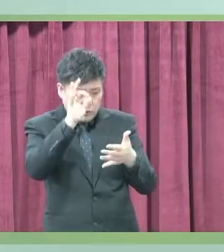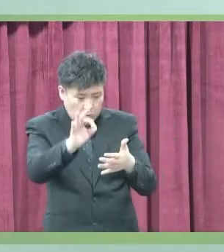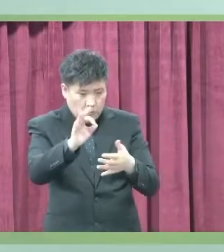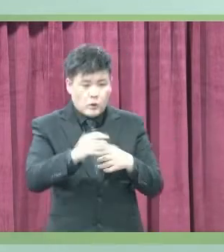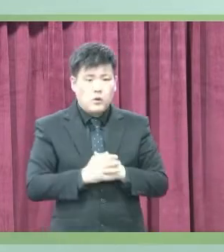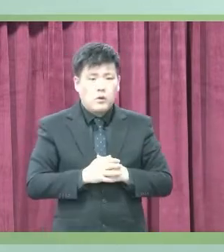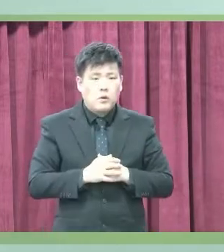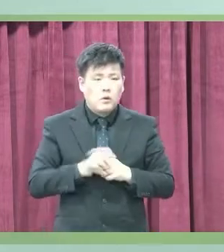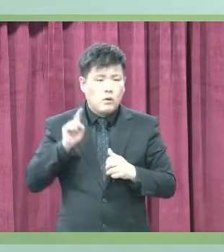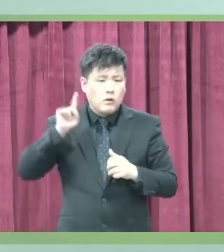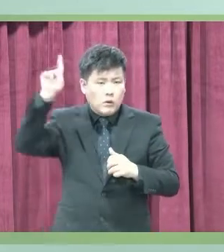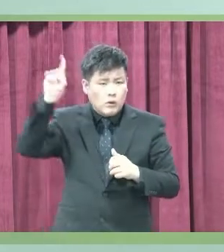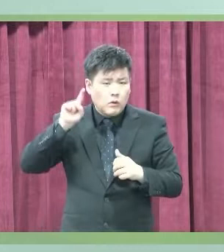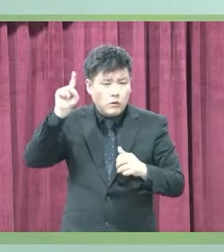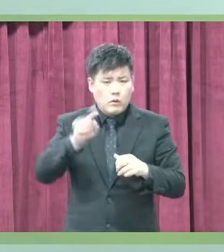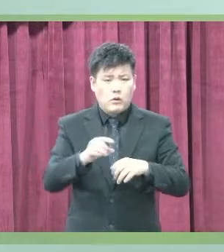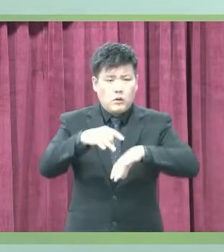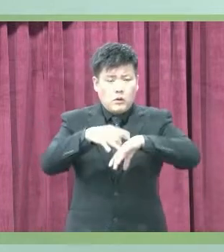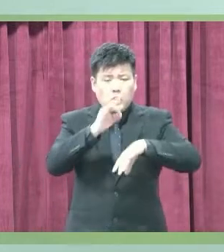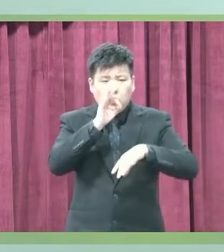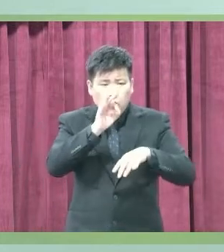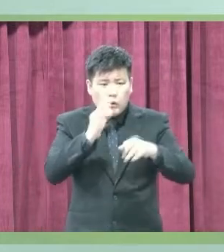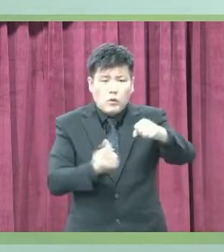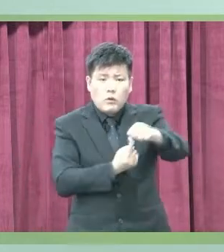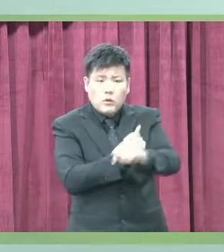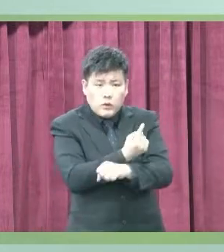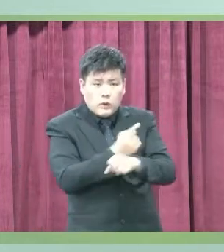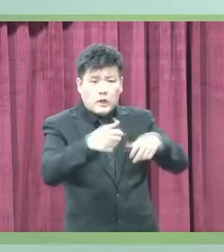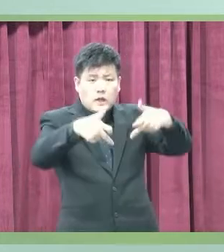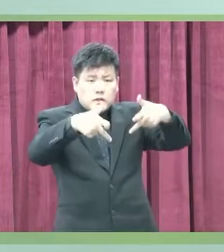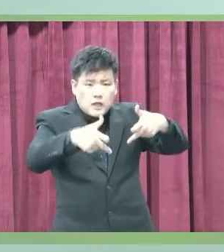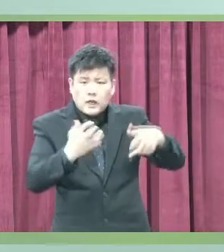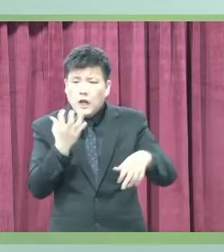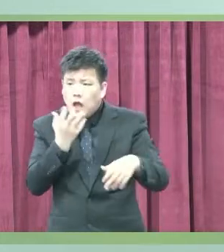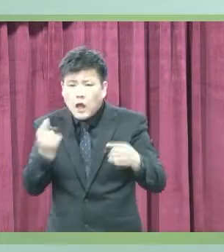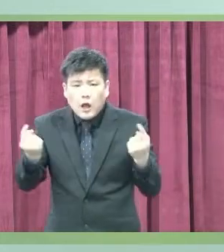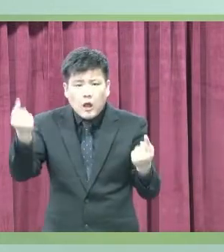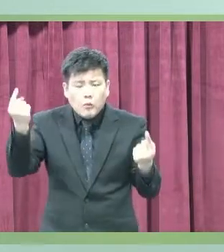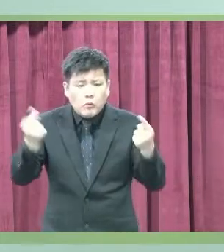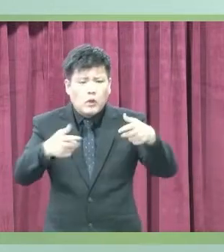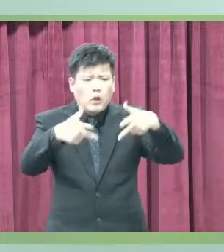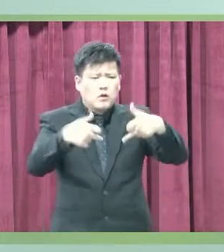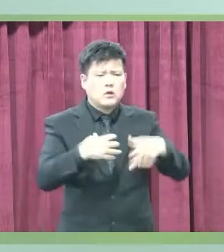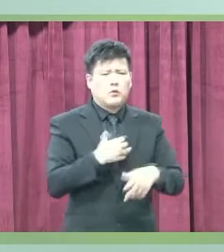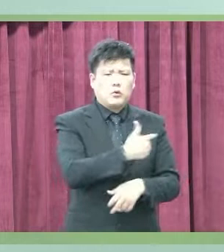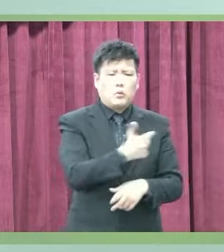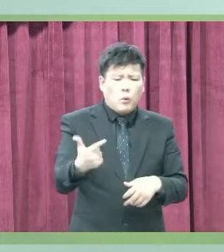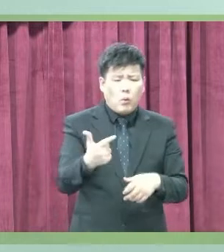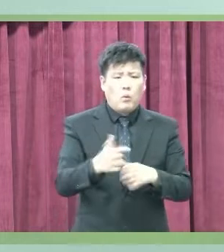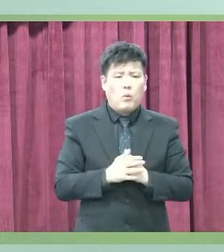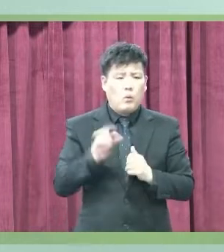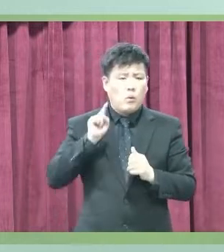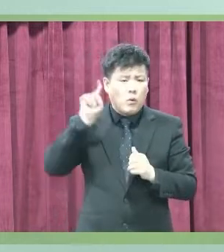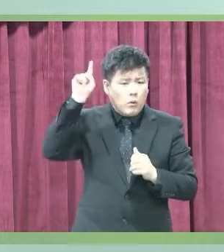관리랑 골다공증 관리를 제외하고는 장애인이 비장애인보다 높은 비율을 나타내는데 혈압과